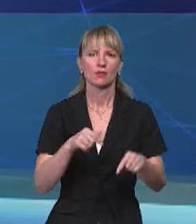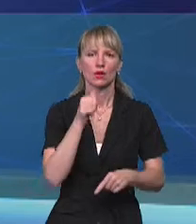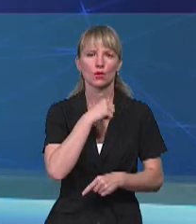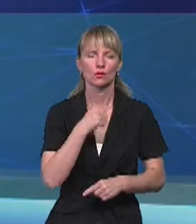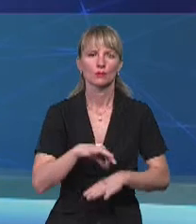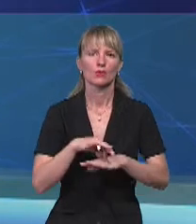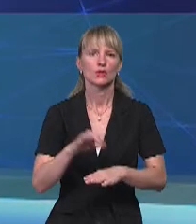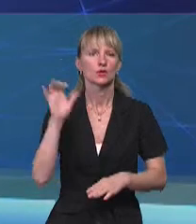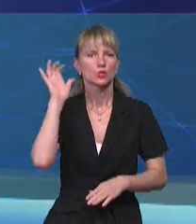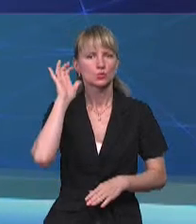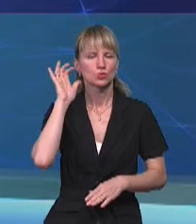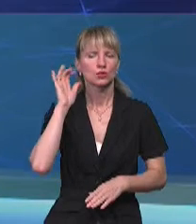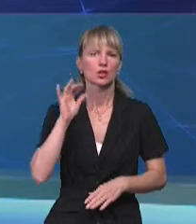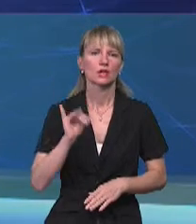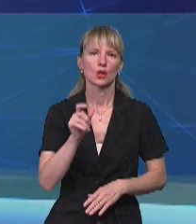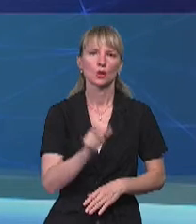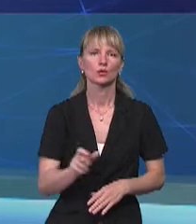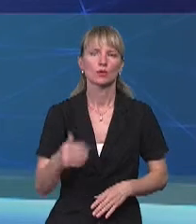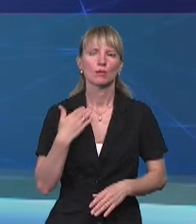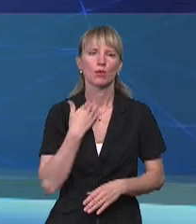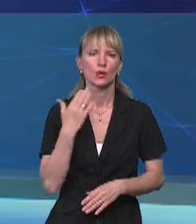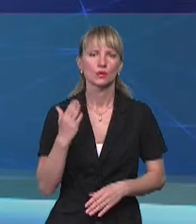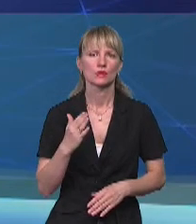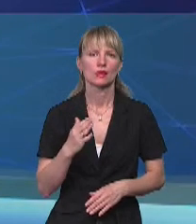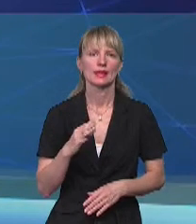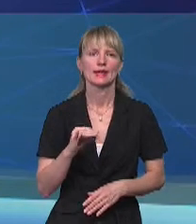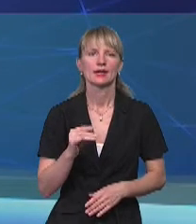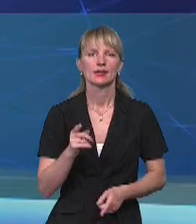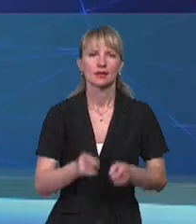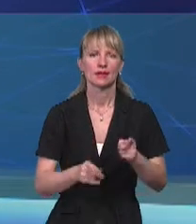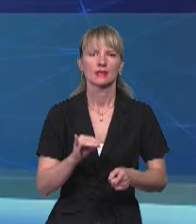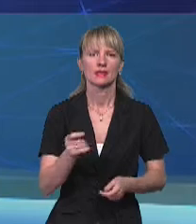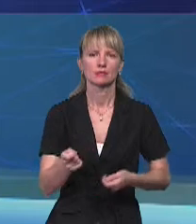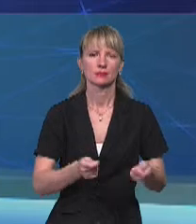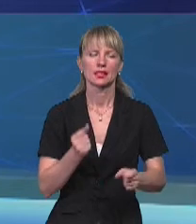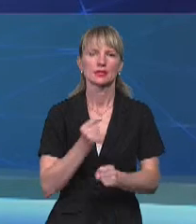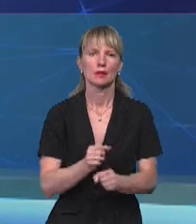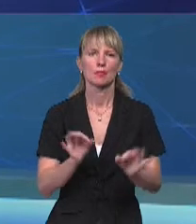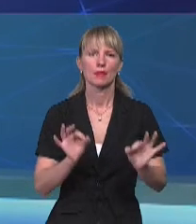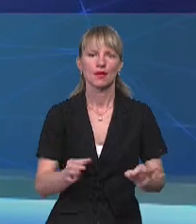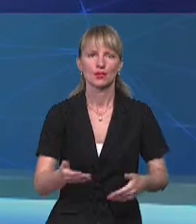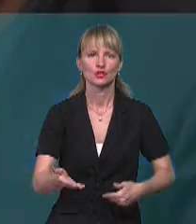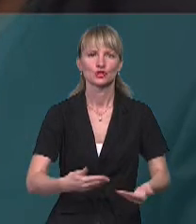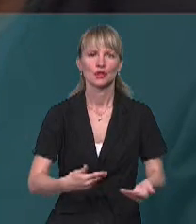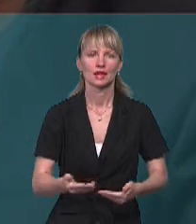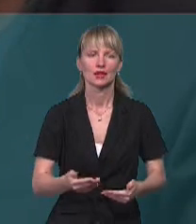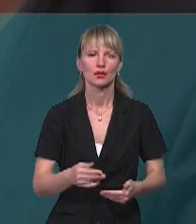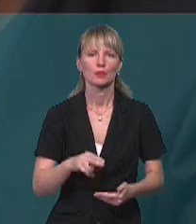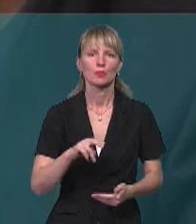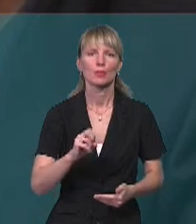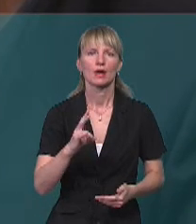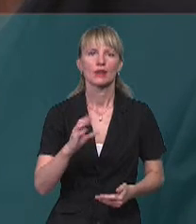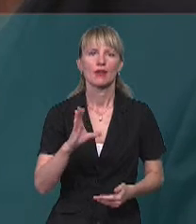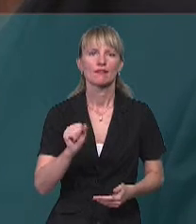проводились слушання, і от люди проголосували. Іноді і влада робить правильні шаги в якомусь направленні. Пане Валерію, а